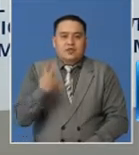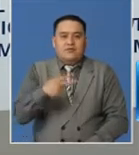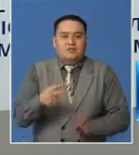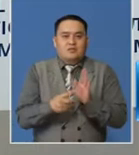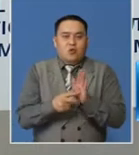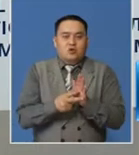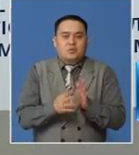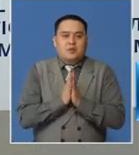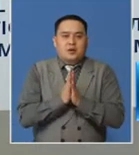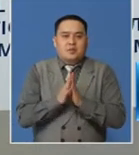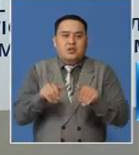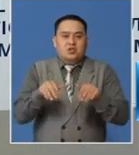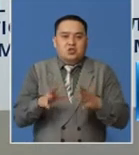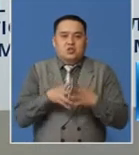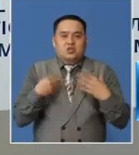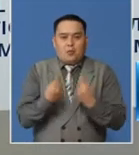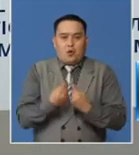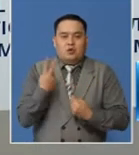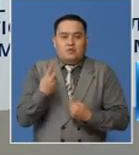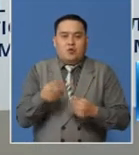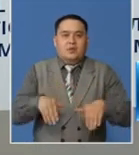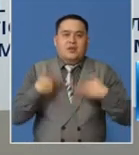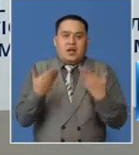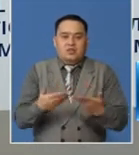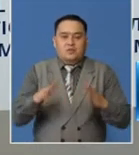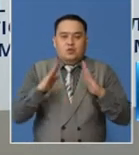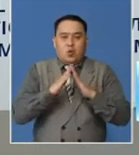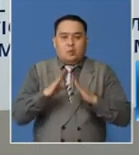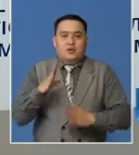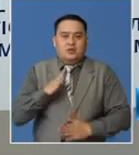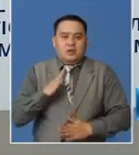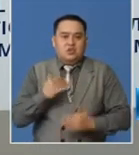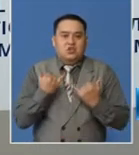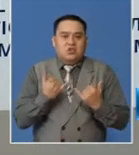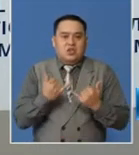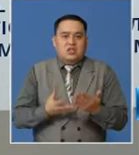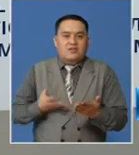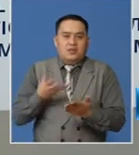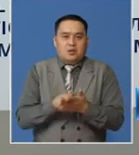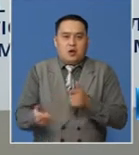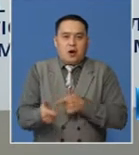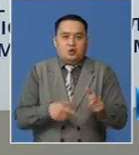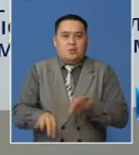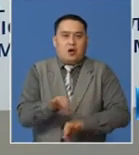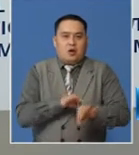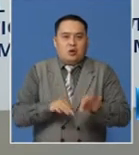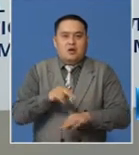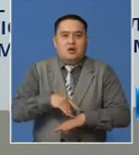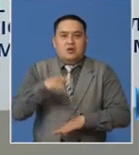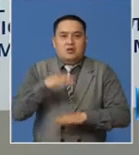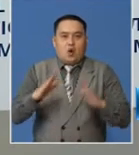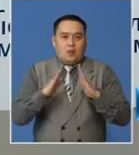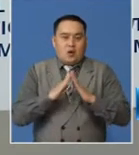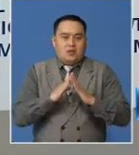«28 семей просят решить проблему с жильем. Двум уже предоставили крышу над головой. Сейчас с инвесторами готовим проект по многоквартирному